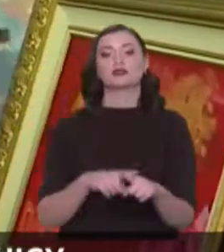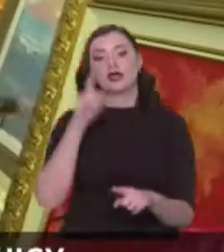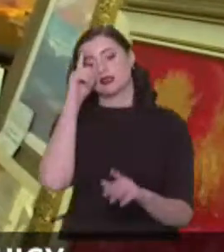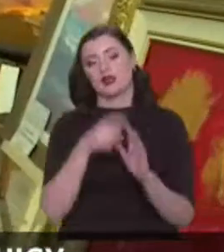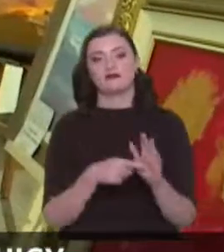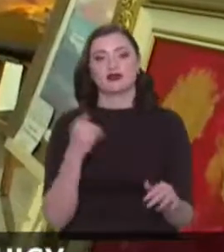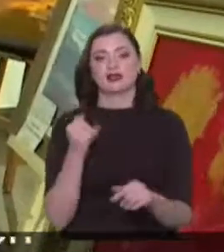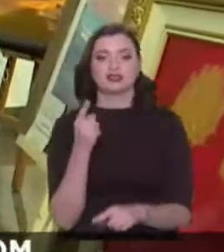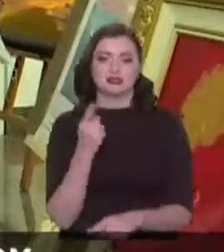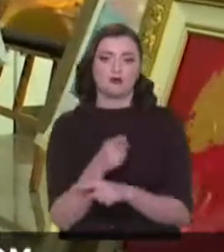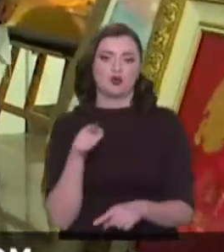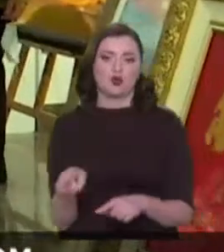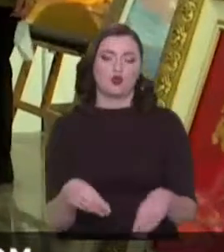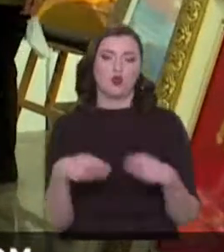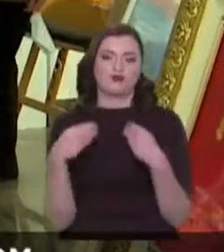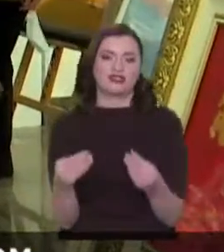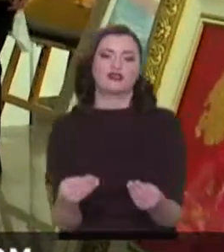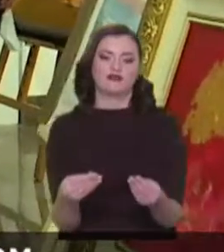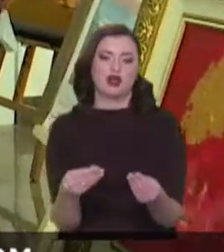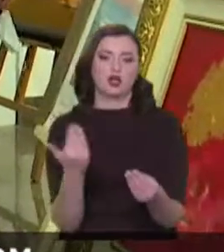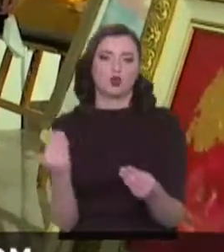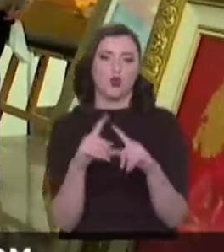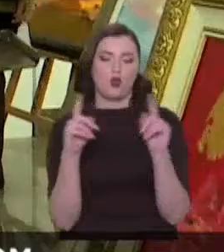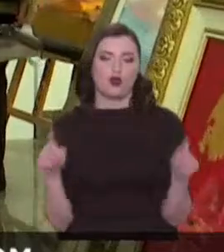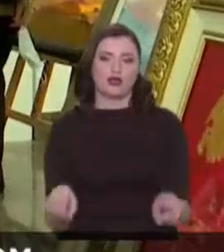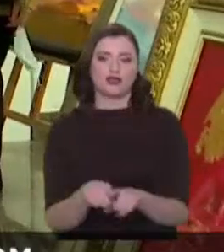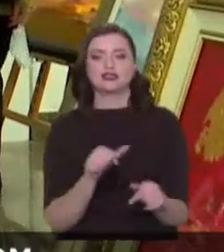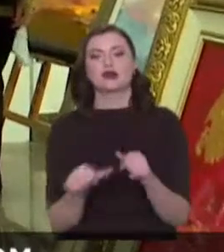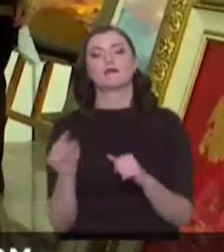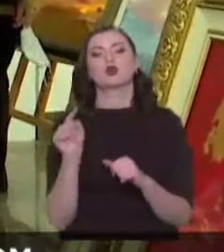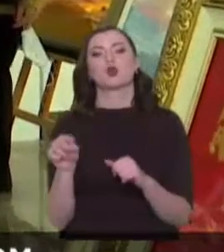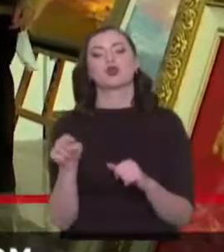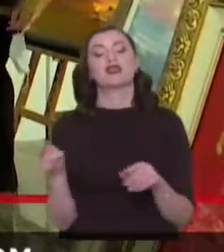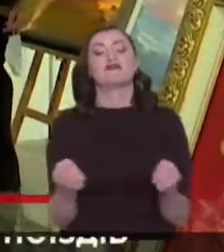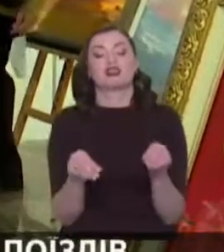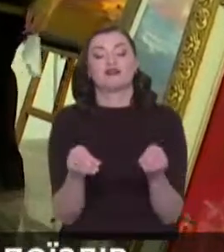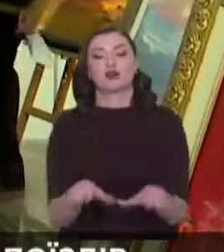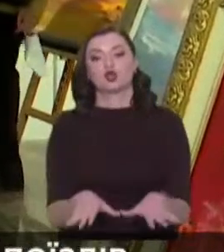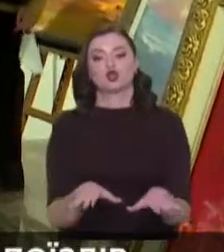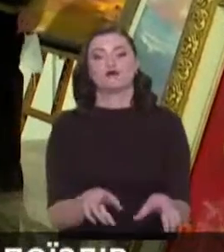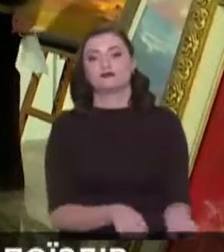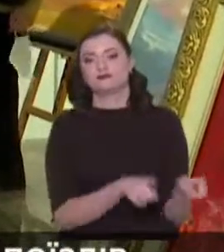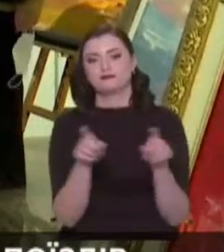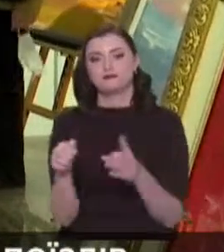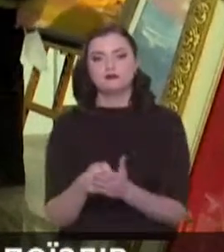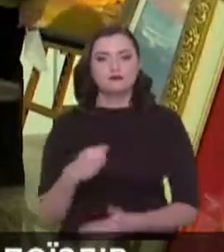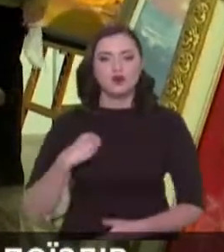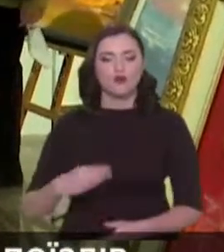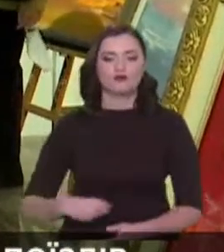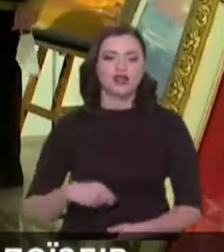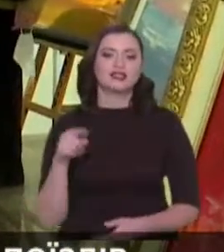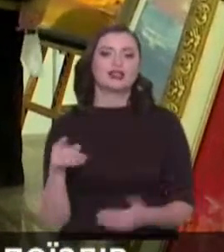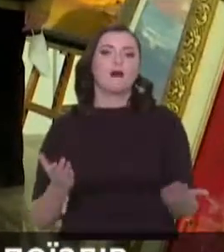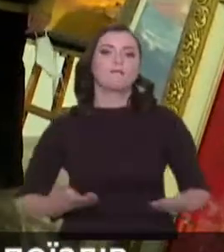і заборонили йому виставляти його картини. І саме тоді він вирішив переїхати до Франції, там